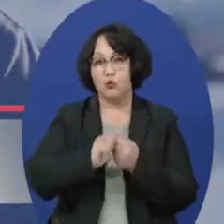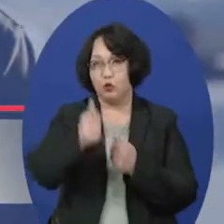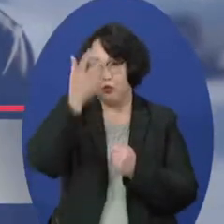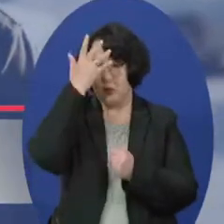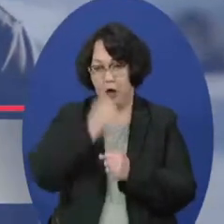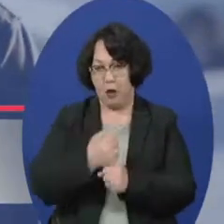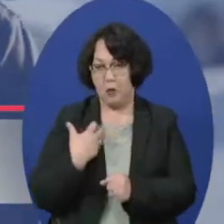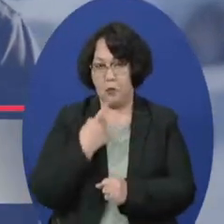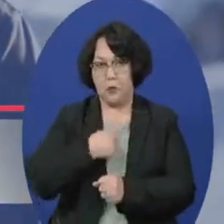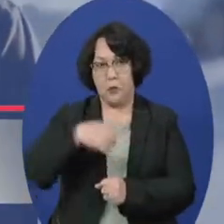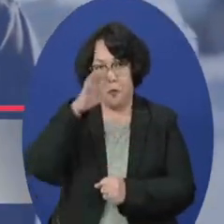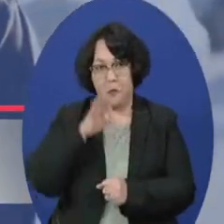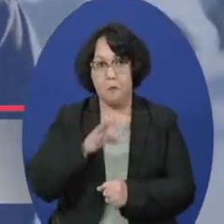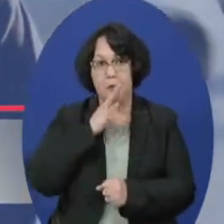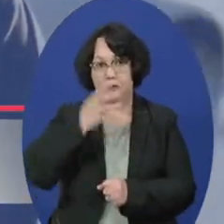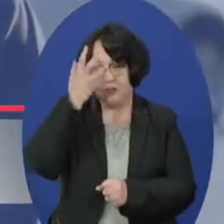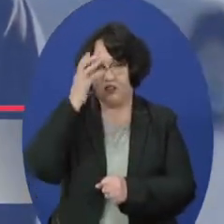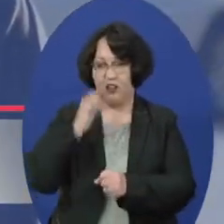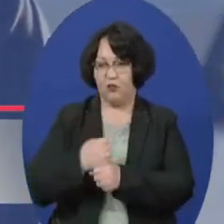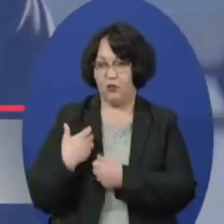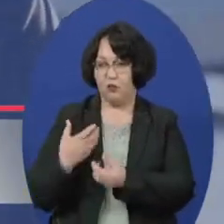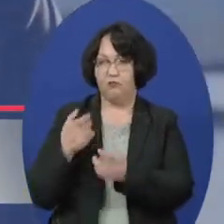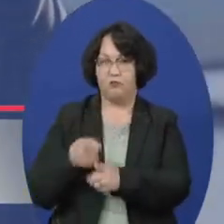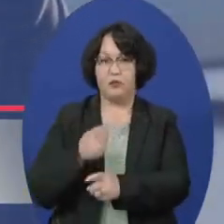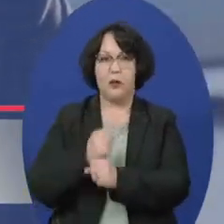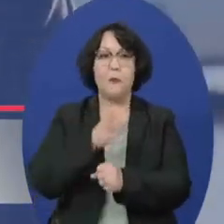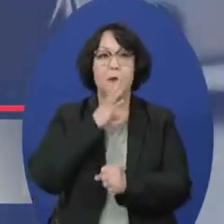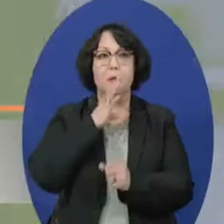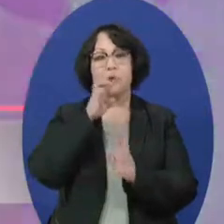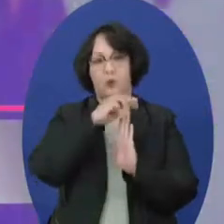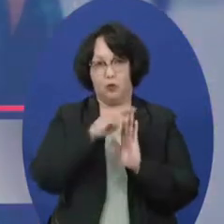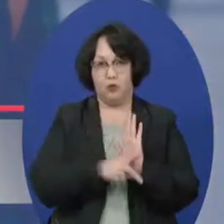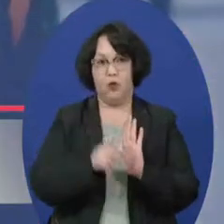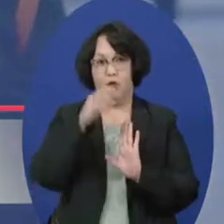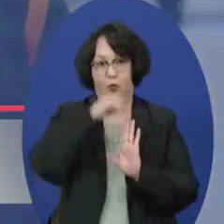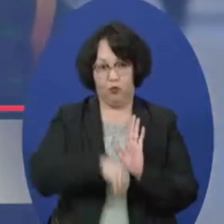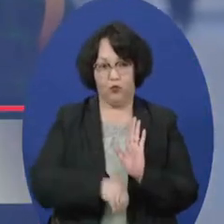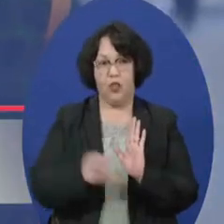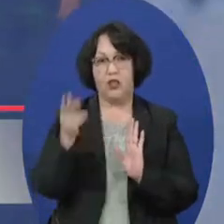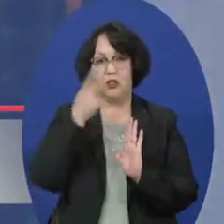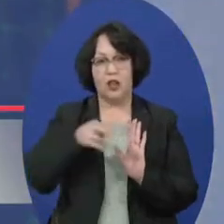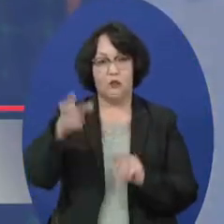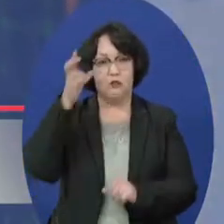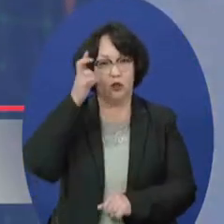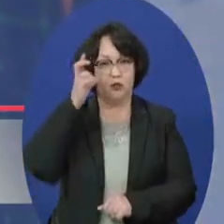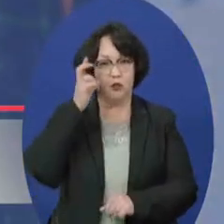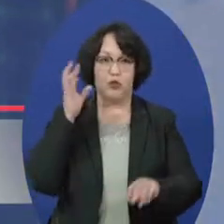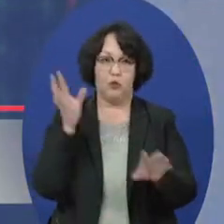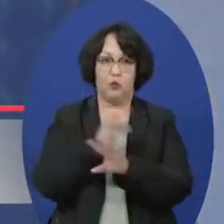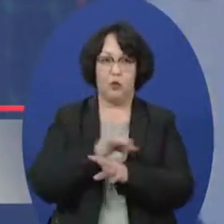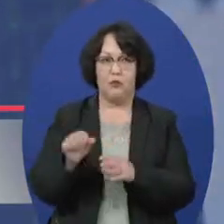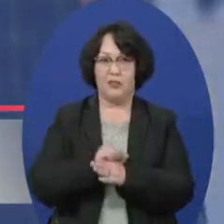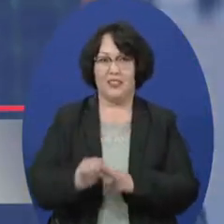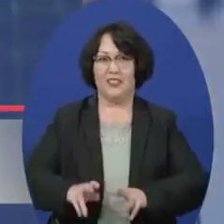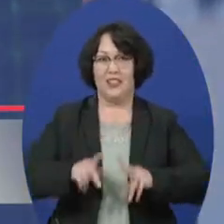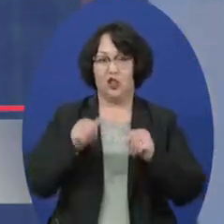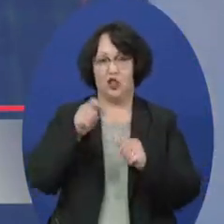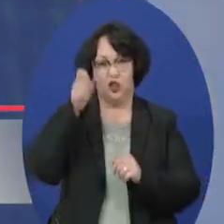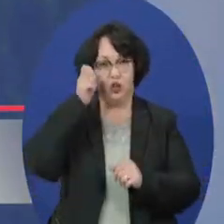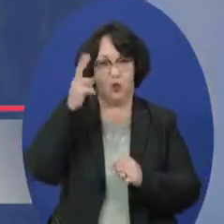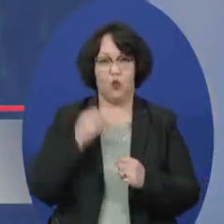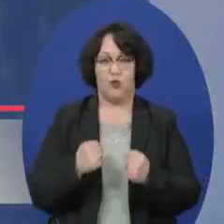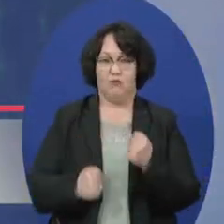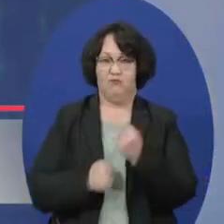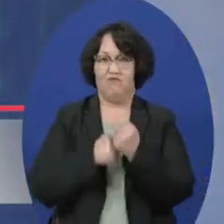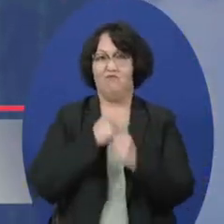шилжих чиглэлийг засгийн газарт өгч ажиллана гэдгээ мөрийн хөтөлбөртөө тусгажээ. Энэ бол дээд боловсролын тогтолцоог сайжруулахад ерөнхийлөгч хүч өгч